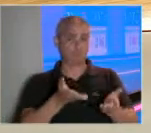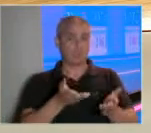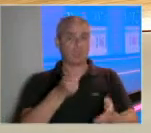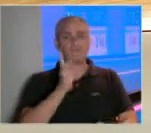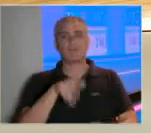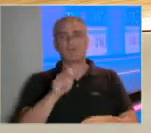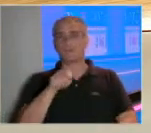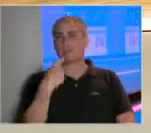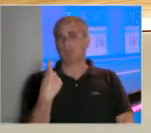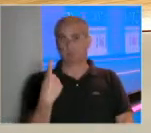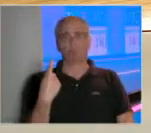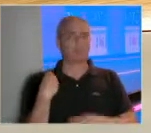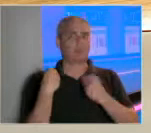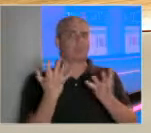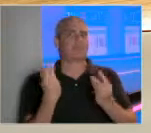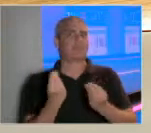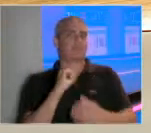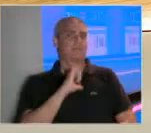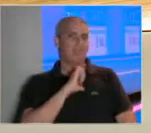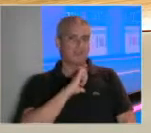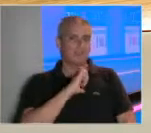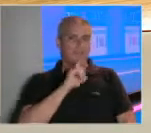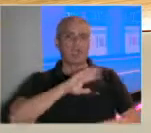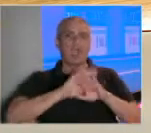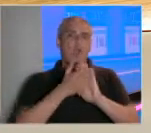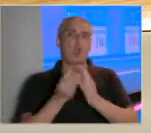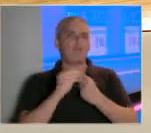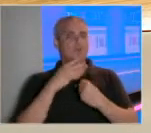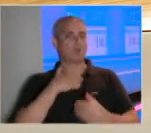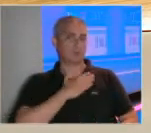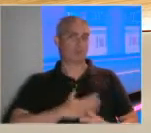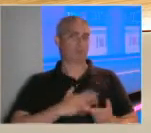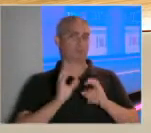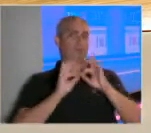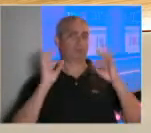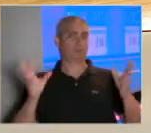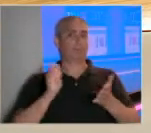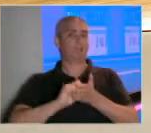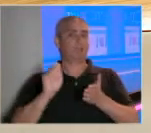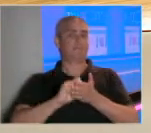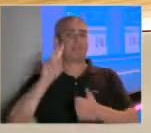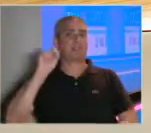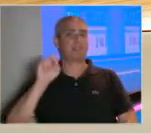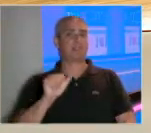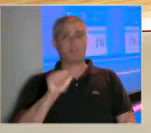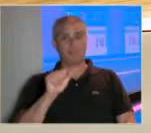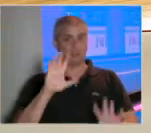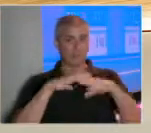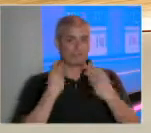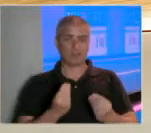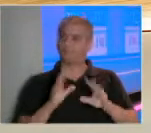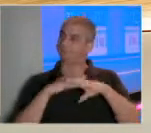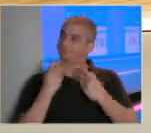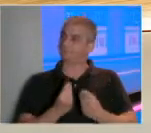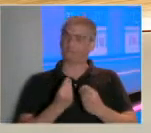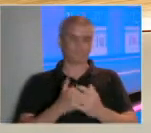וגם הכנסת עצמה סיפקה כמה אירועים מעניינים. על כל אלה ועוד אנחנו רוצים לפתוח עם כתבנו נדב אלימלך. ערב טוב. ערב טוב,